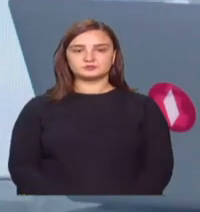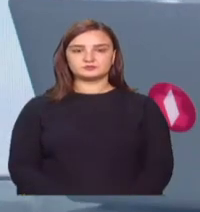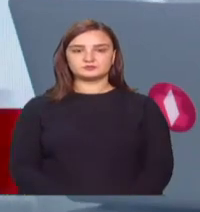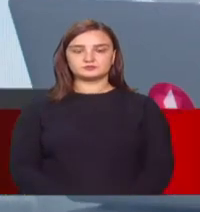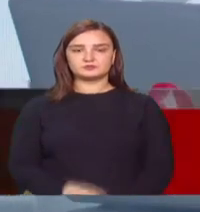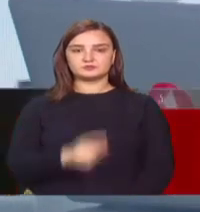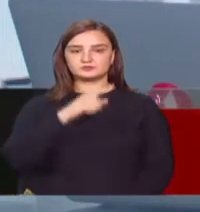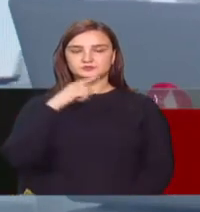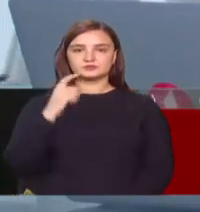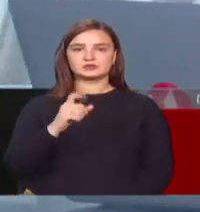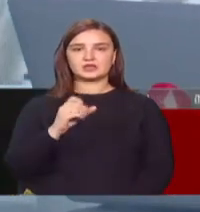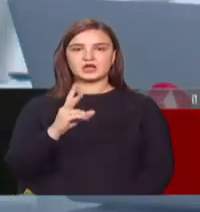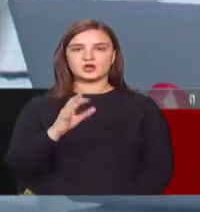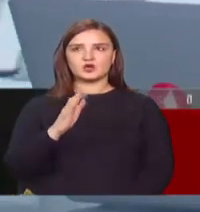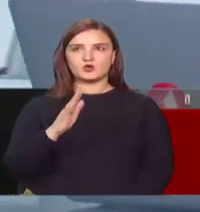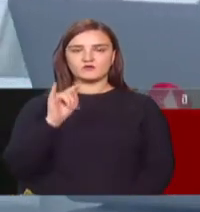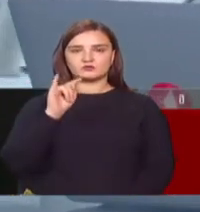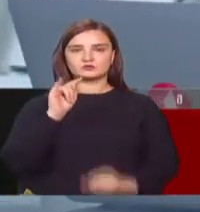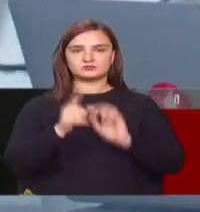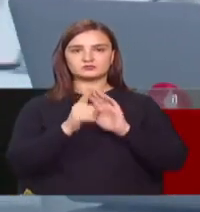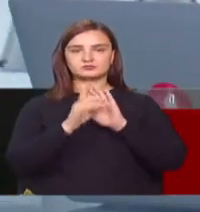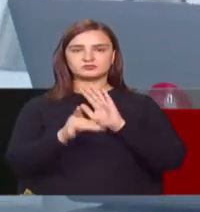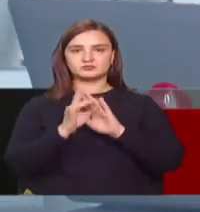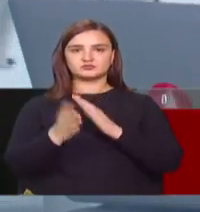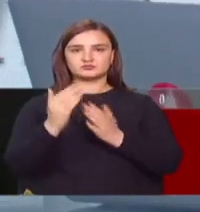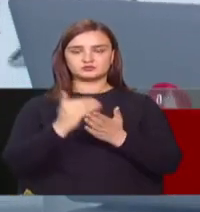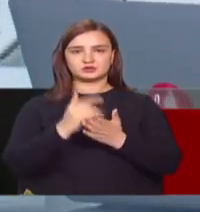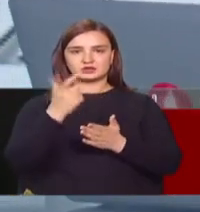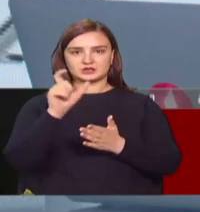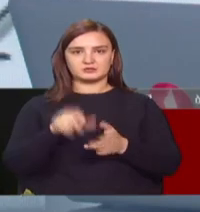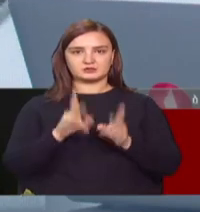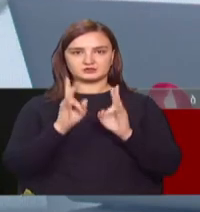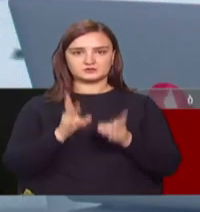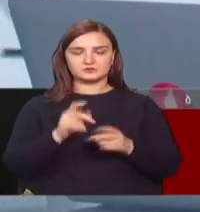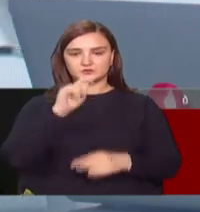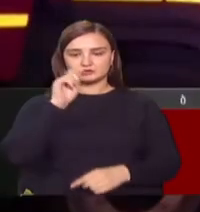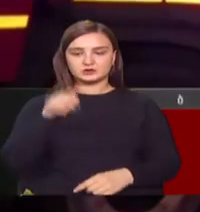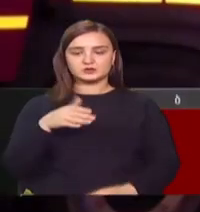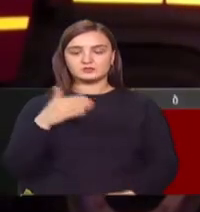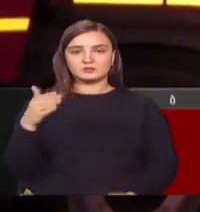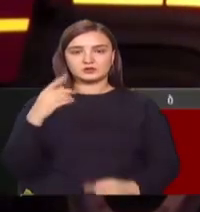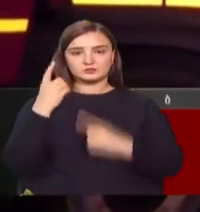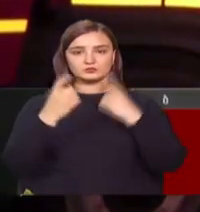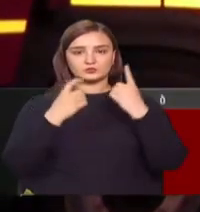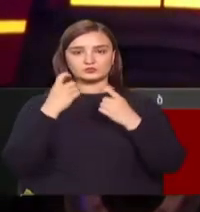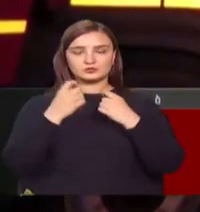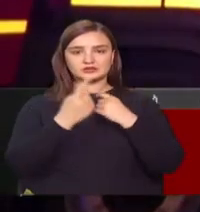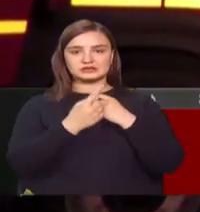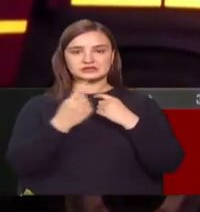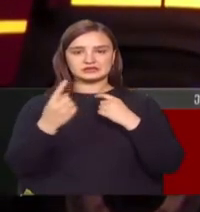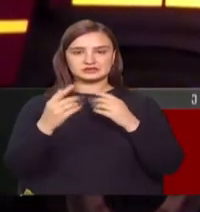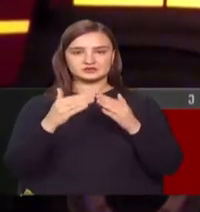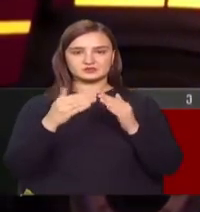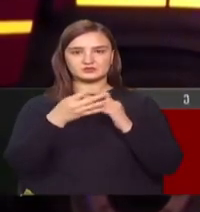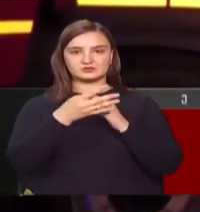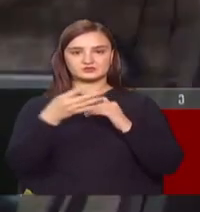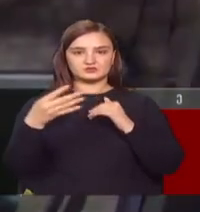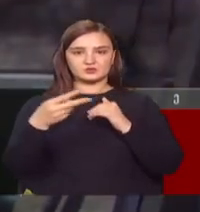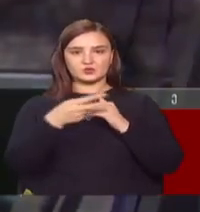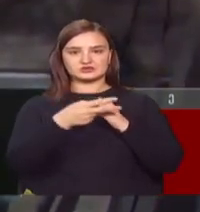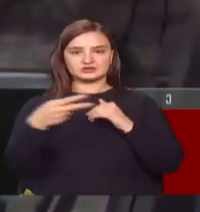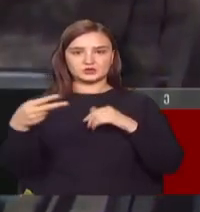Rusebis mer Kharkovshi kamikaze dronebi tavdasqmis shedegat erti adamani dashavda ukrainoli mkharis informatsiit dronma ertertis saerto sasqoloblis ori